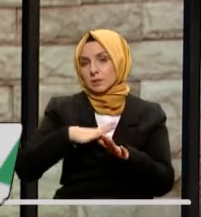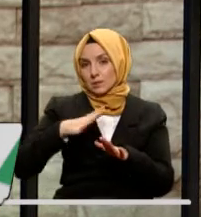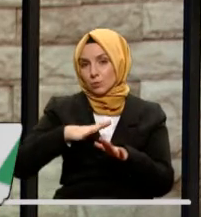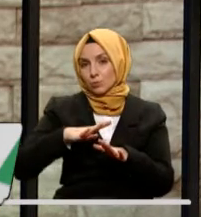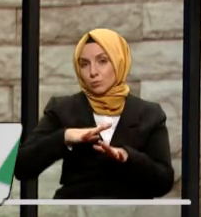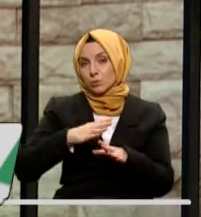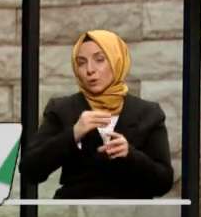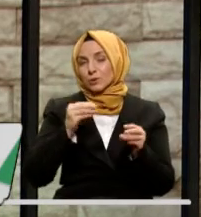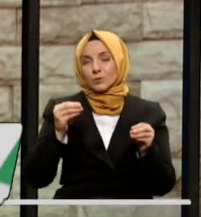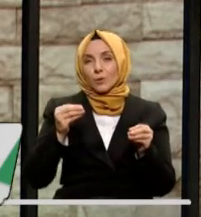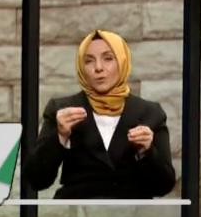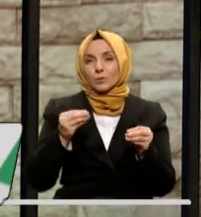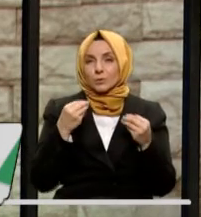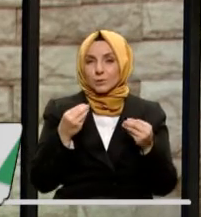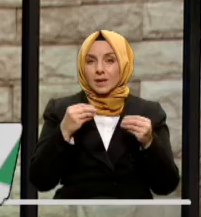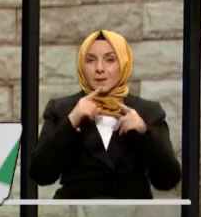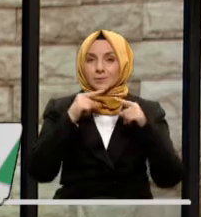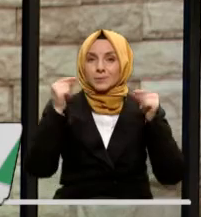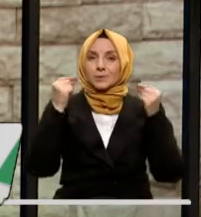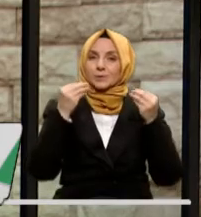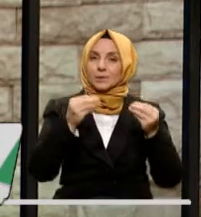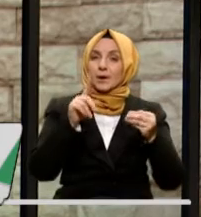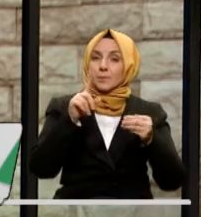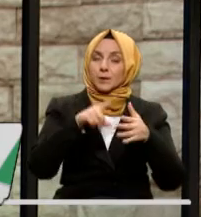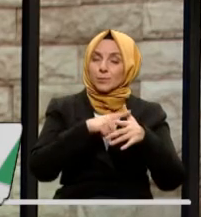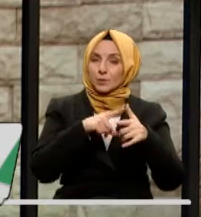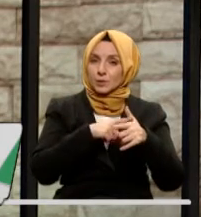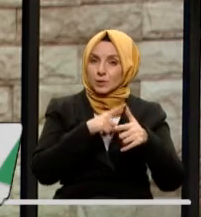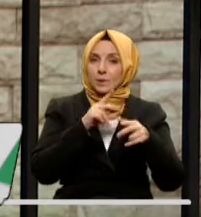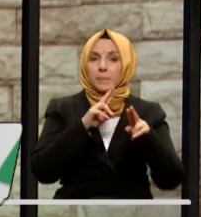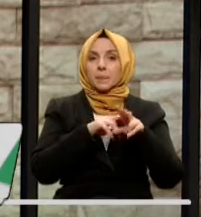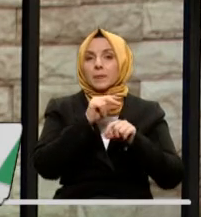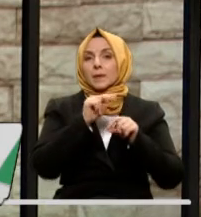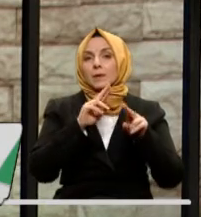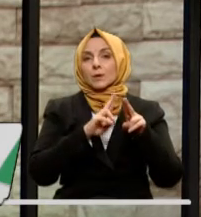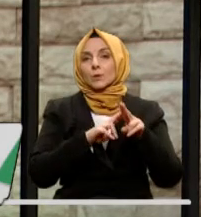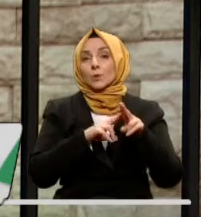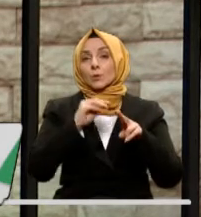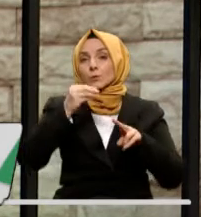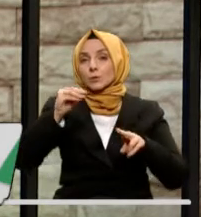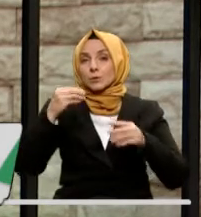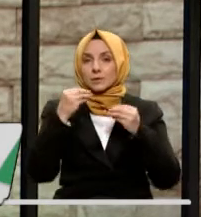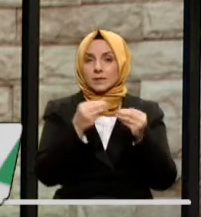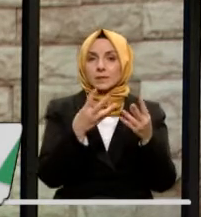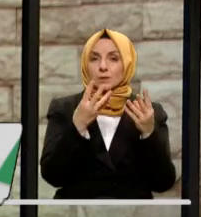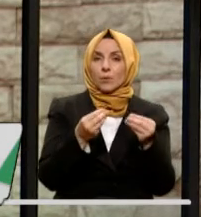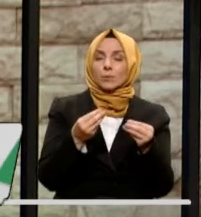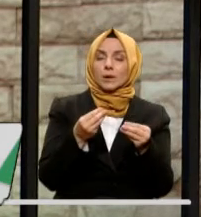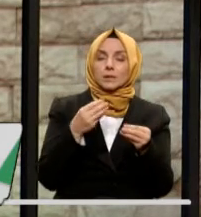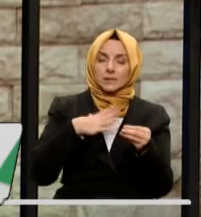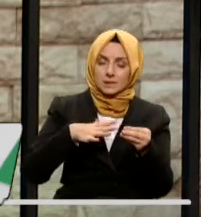oldukça tatmin edici ve mutluluk verici bir proje kök hücre vericisi olmak isteyen vatandaşlarımız